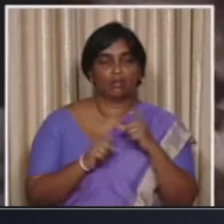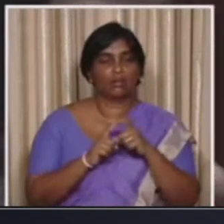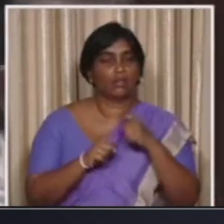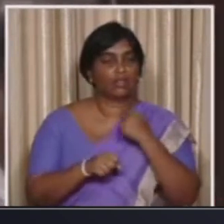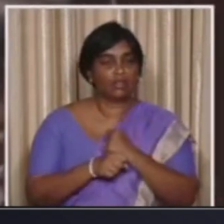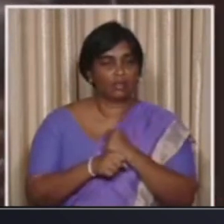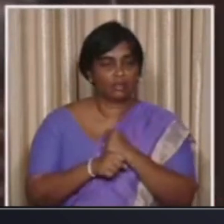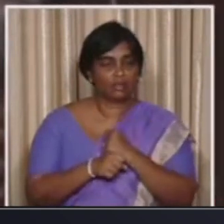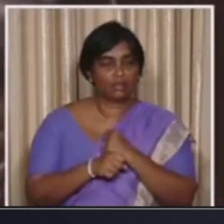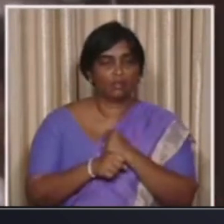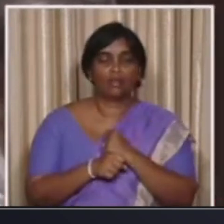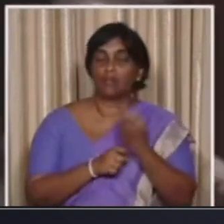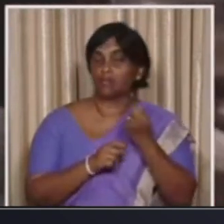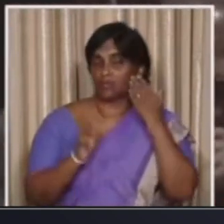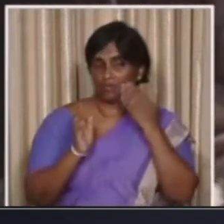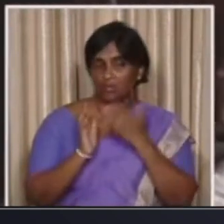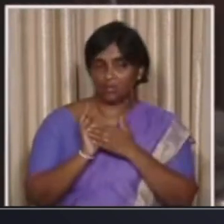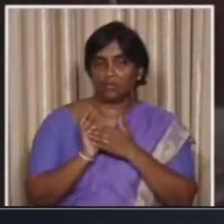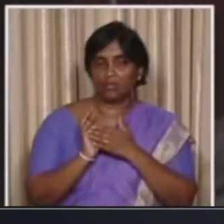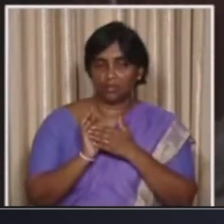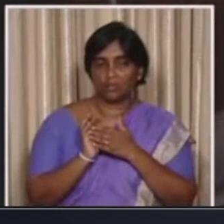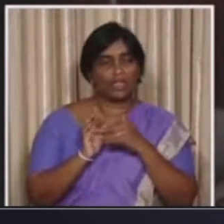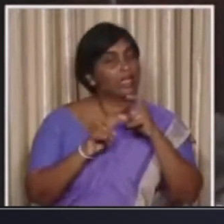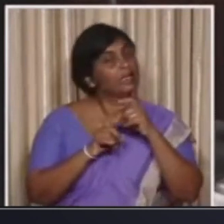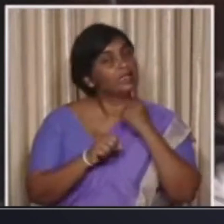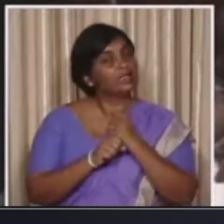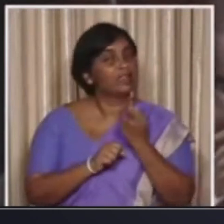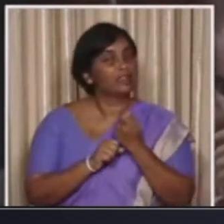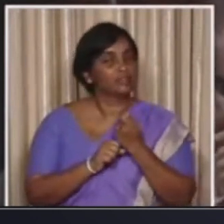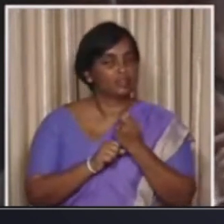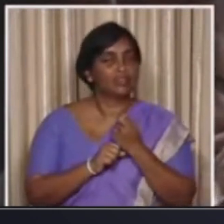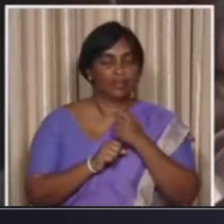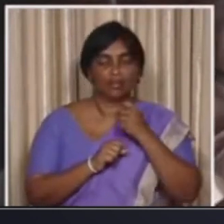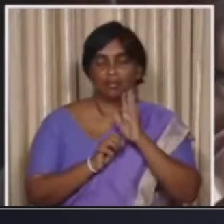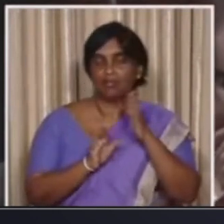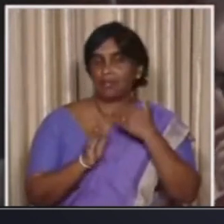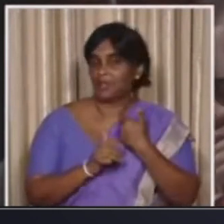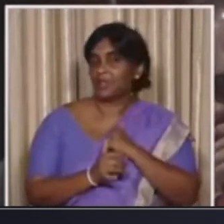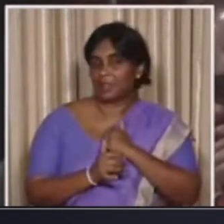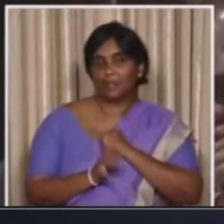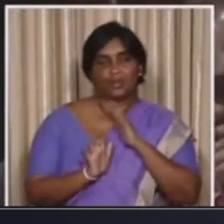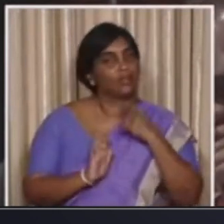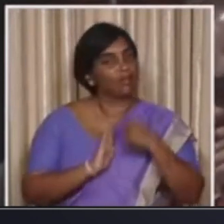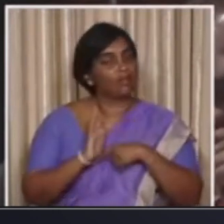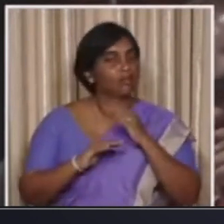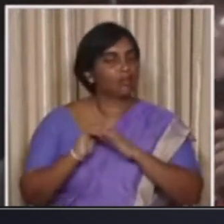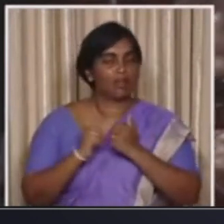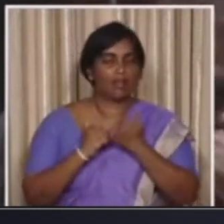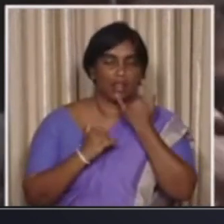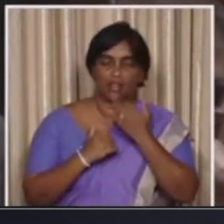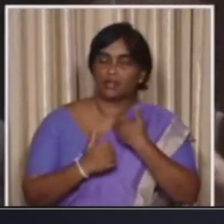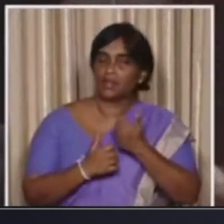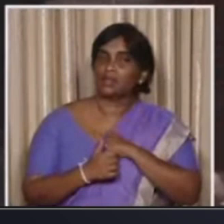ඩිජිටල් ආර්ථිකය ගැන ගරු සභාපතිතුමනි ඩිජිටල් ආර්ථිකය කියනකොට අපි හරි කැමැති රටේ කටයුතු පහසුනට අපි